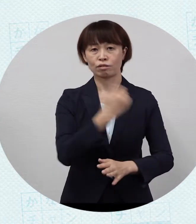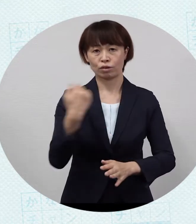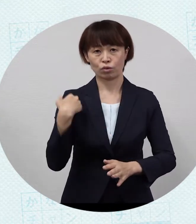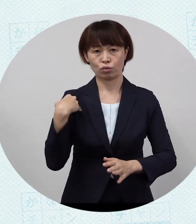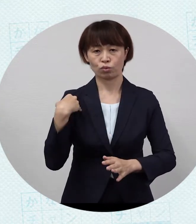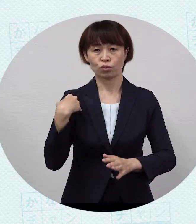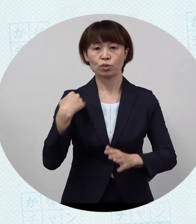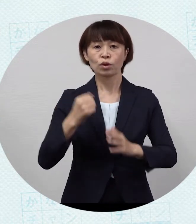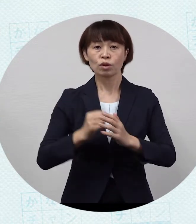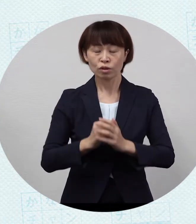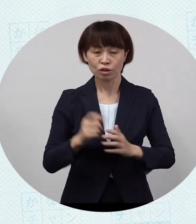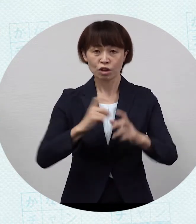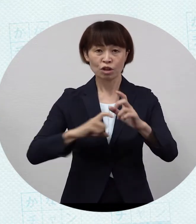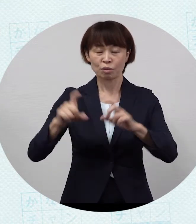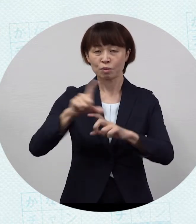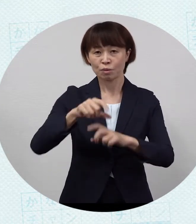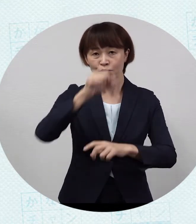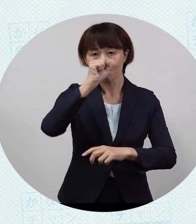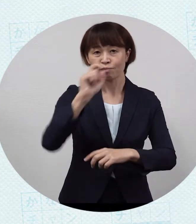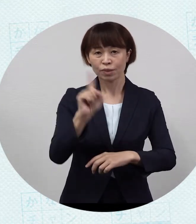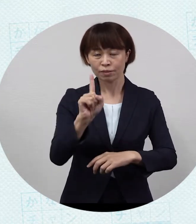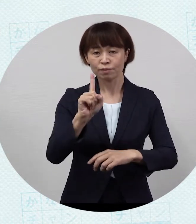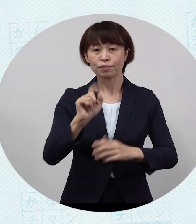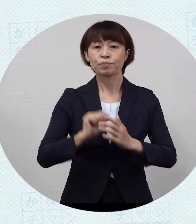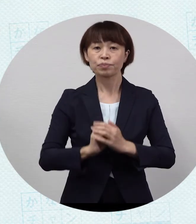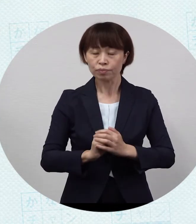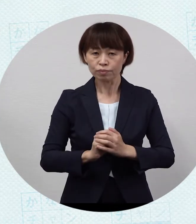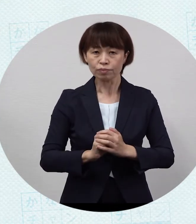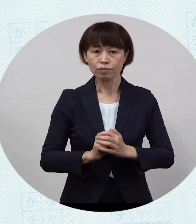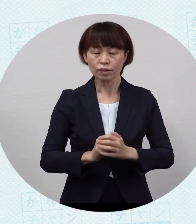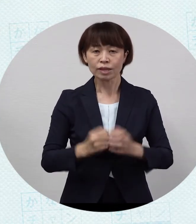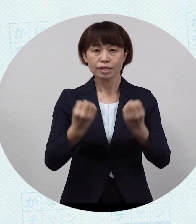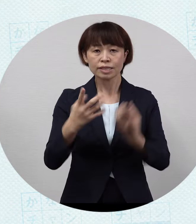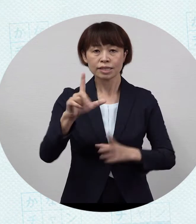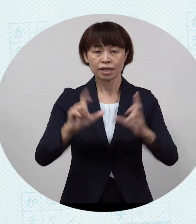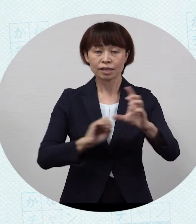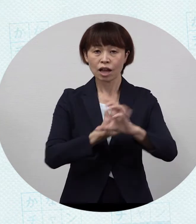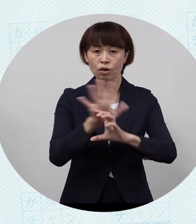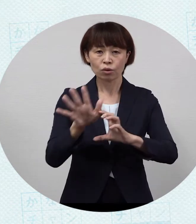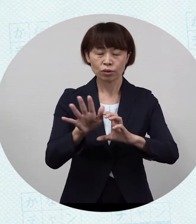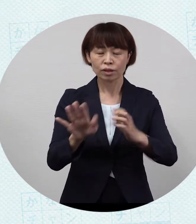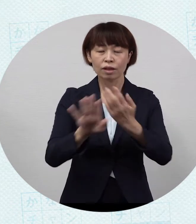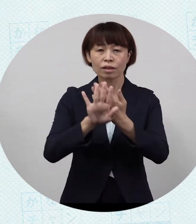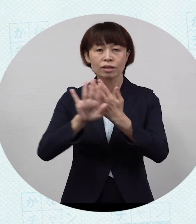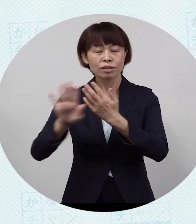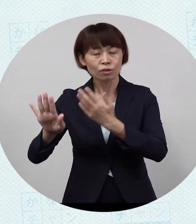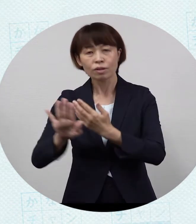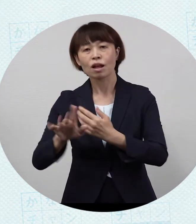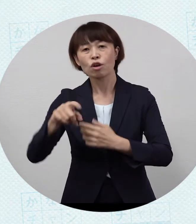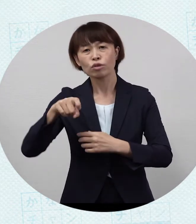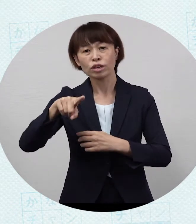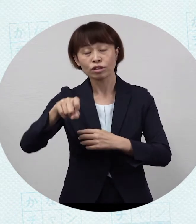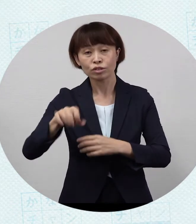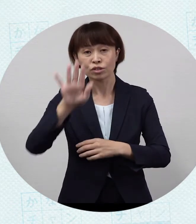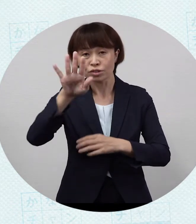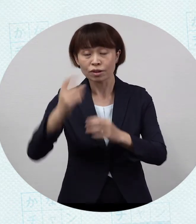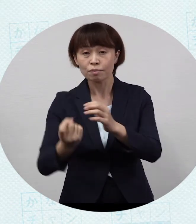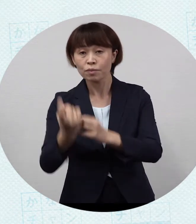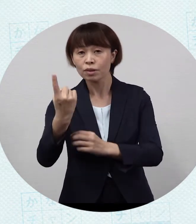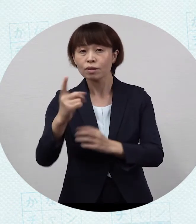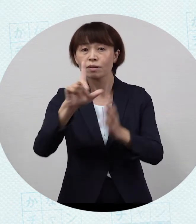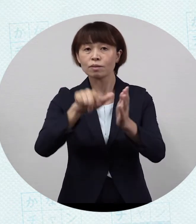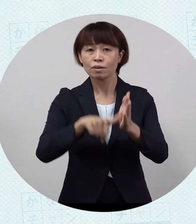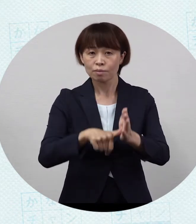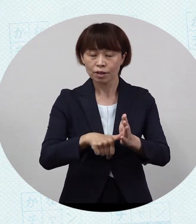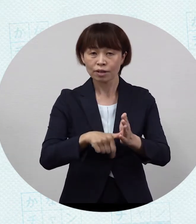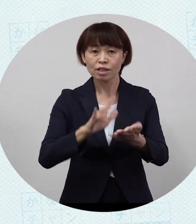かもですね、もっとすごいのは新型コロナウイルスじゃないウイルスが先に将来出てきたとしますね、はい、それにもその試薬を変えること